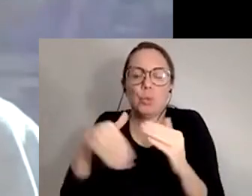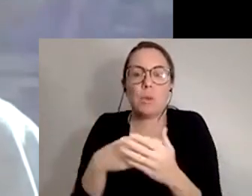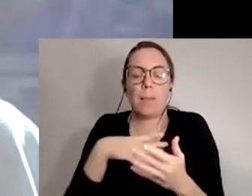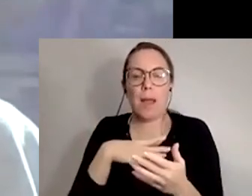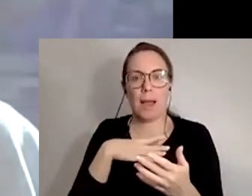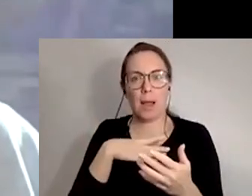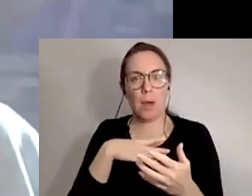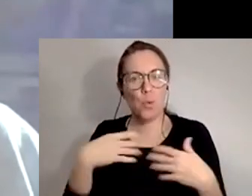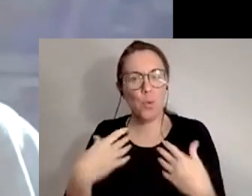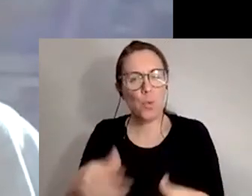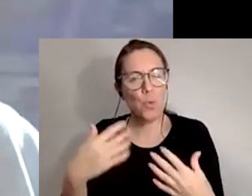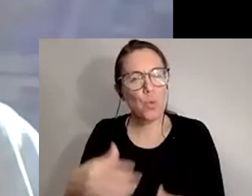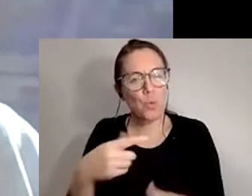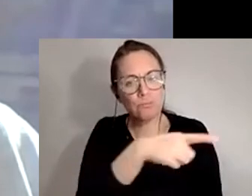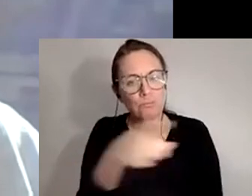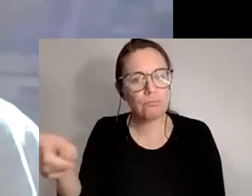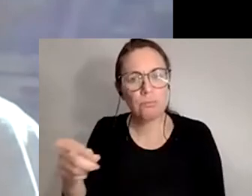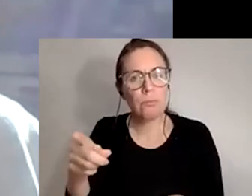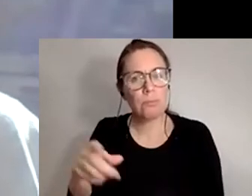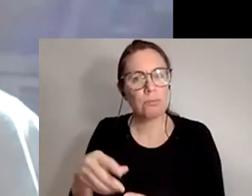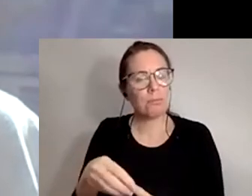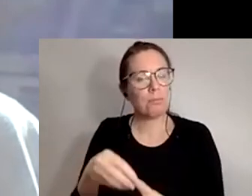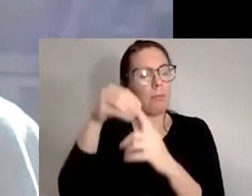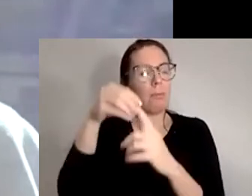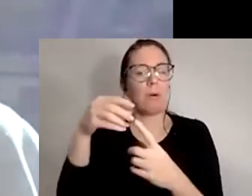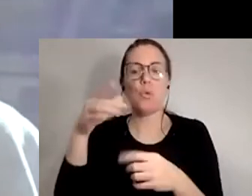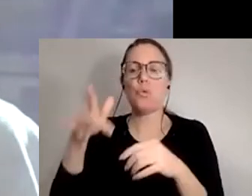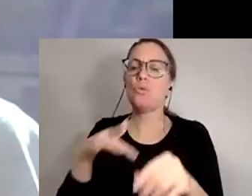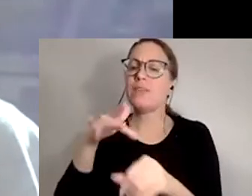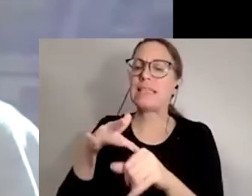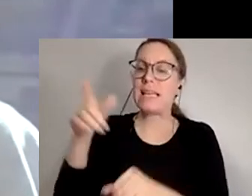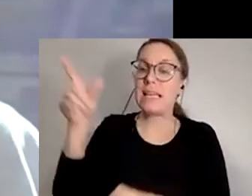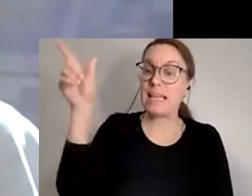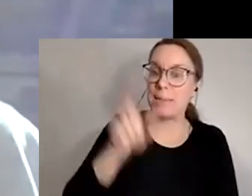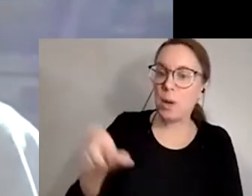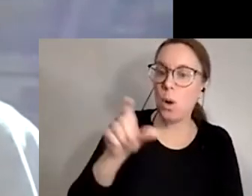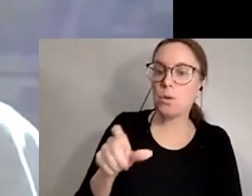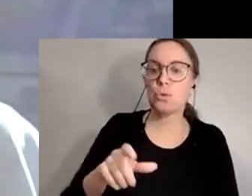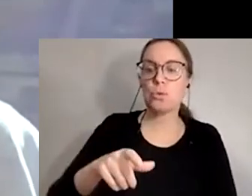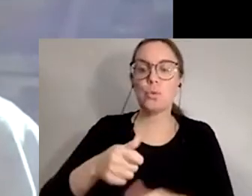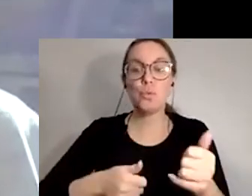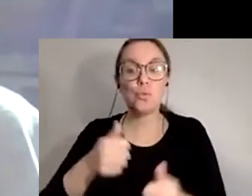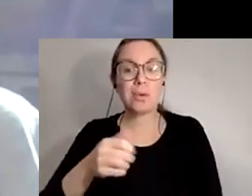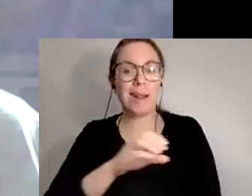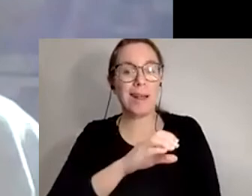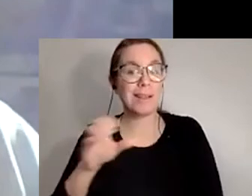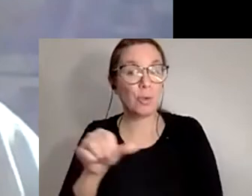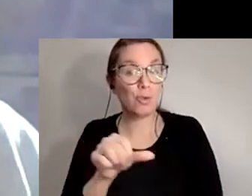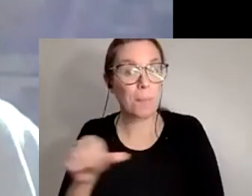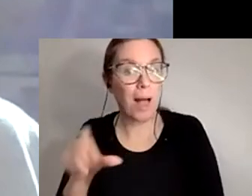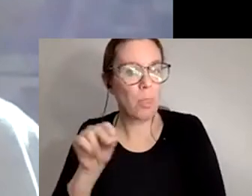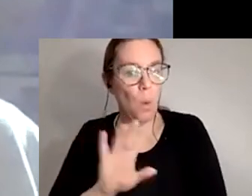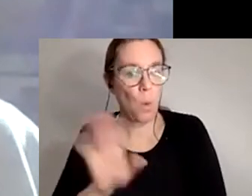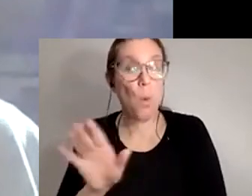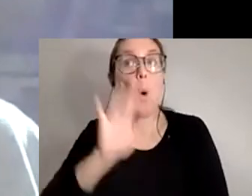pas uniquement l'université québécoise ou l'université canadienne, mais vraiment l'université au monde,